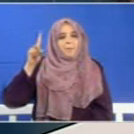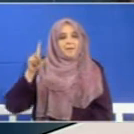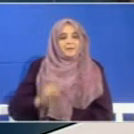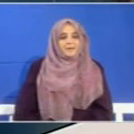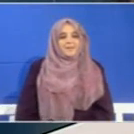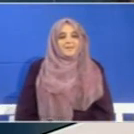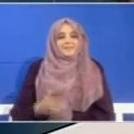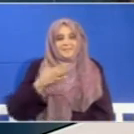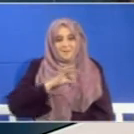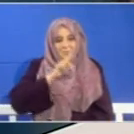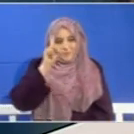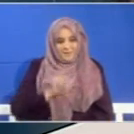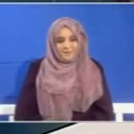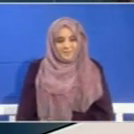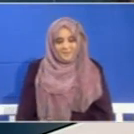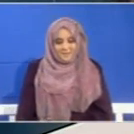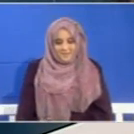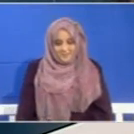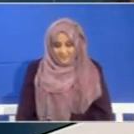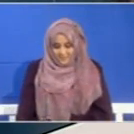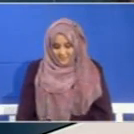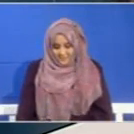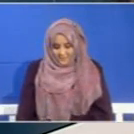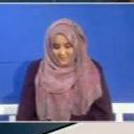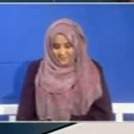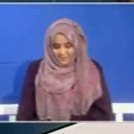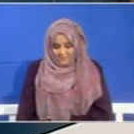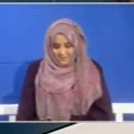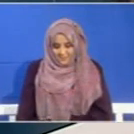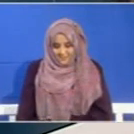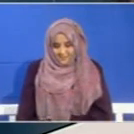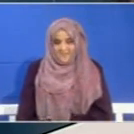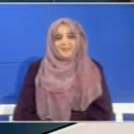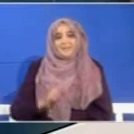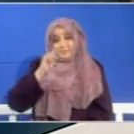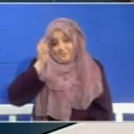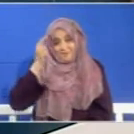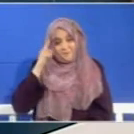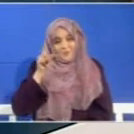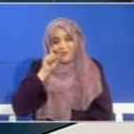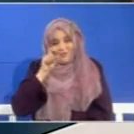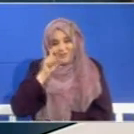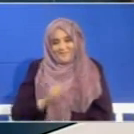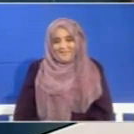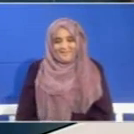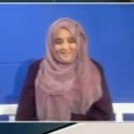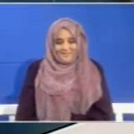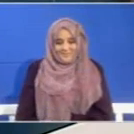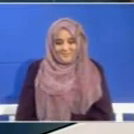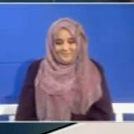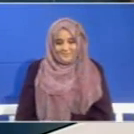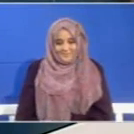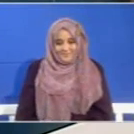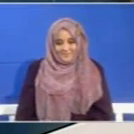مرحبا بك اخويا، اهلا وسهلا. الله يسلمك. السلام عليكم وسلم لي على فضيله الشيخ الاخ، الله يخليك. الله ينورك، شكرا.